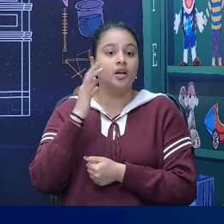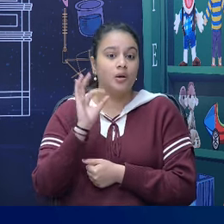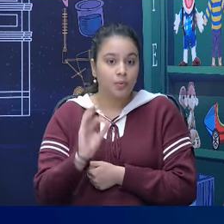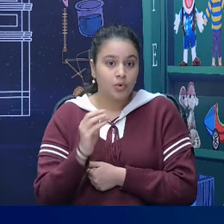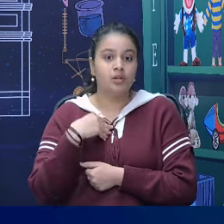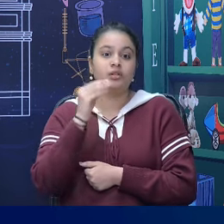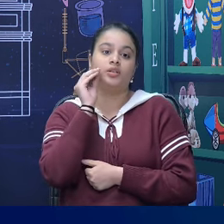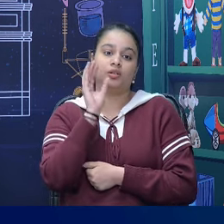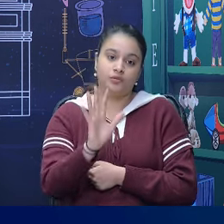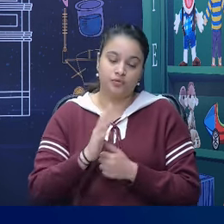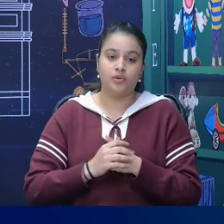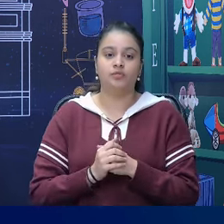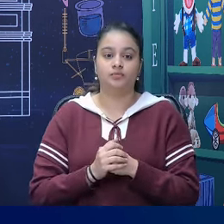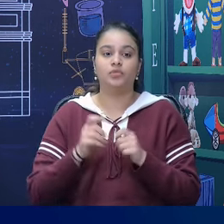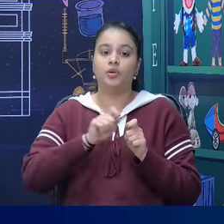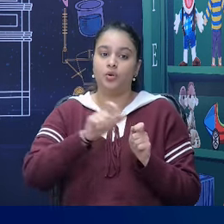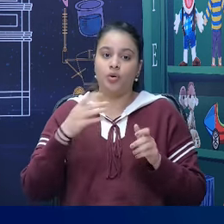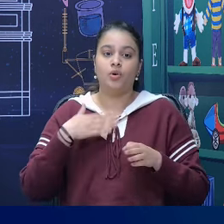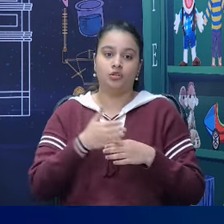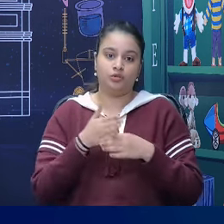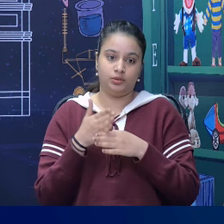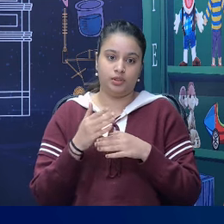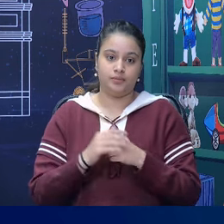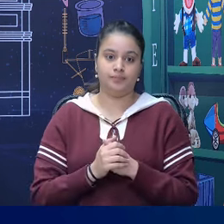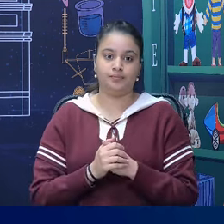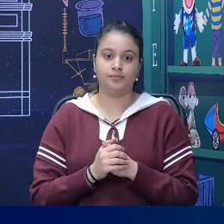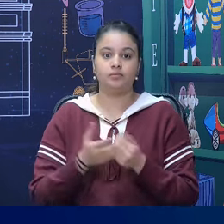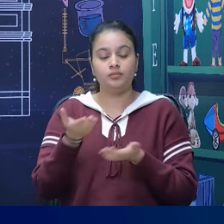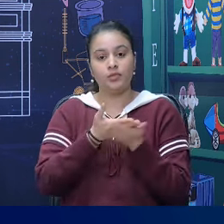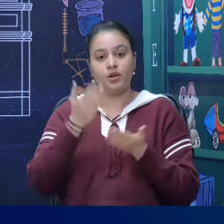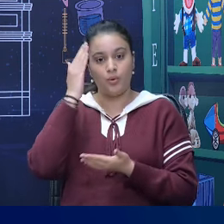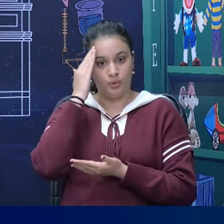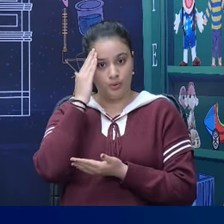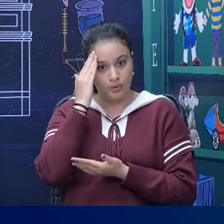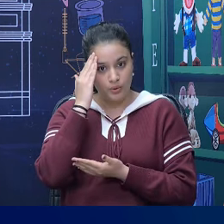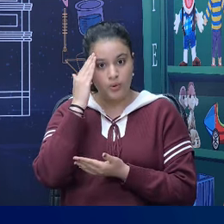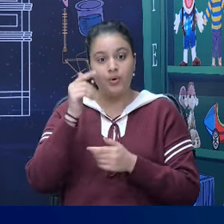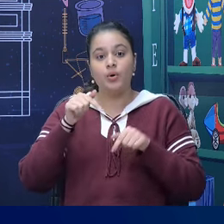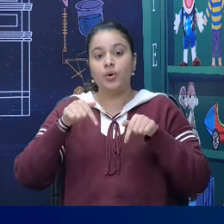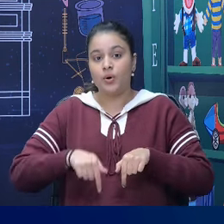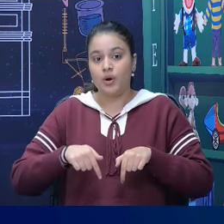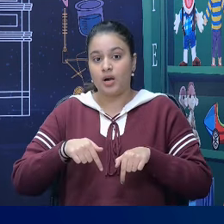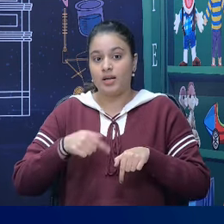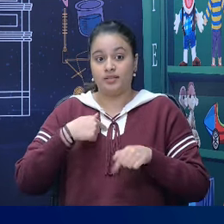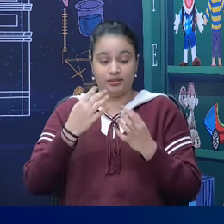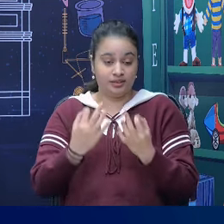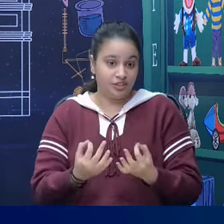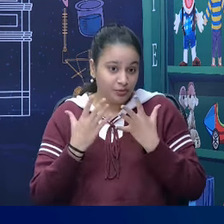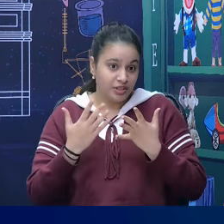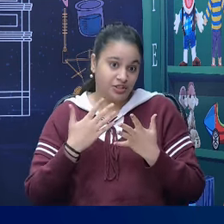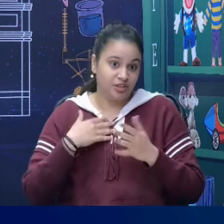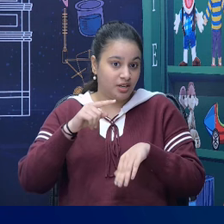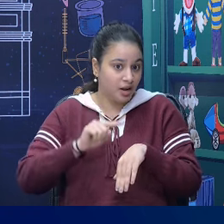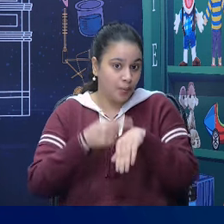भी मैं हमारे सभी दर्शकों के साथ साझा करना चाहूंगी जैसा कि आप सभी जानते हैं कि अब उपलब्ध है एक सुनहरा अवसर आप सभी के लिए